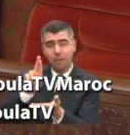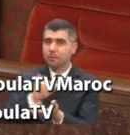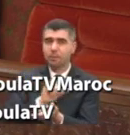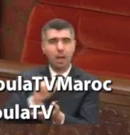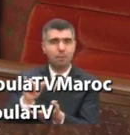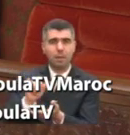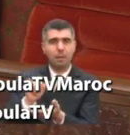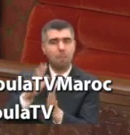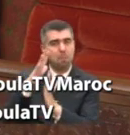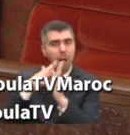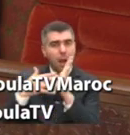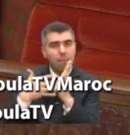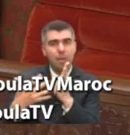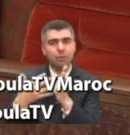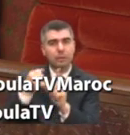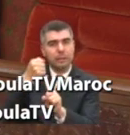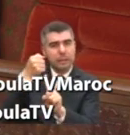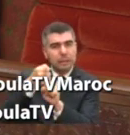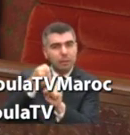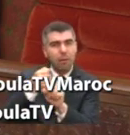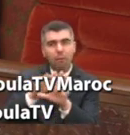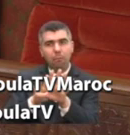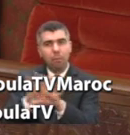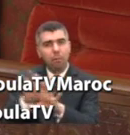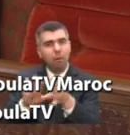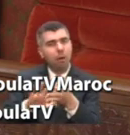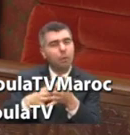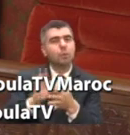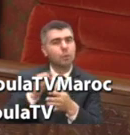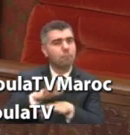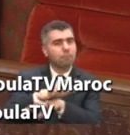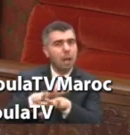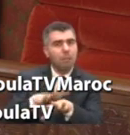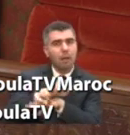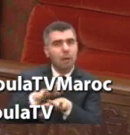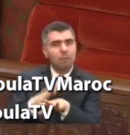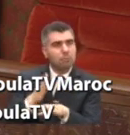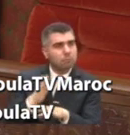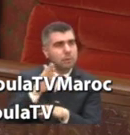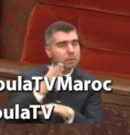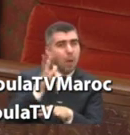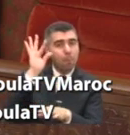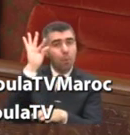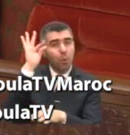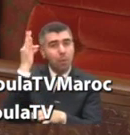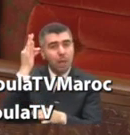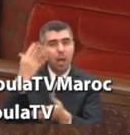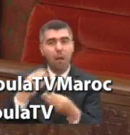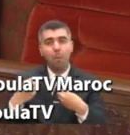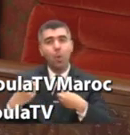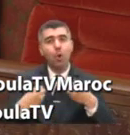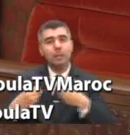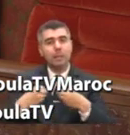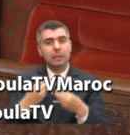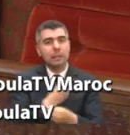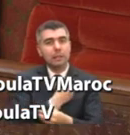وكاين خطه وكاين عمل. كاين كذلك اهتمام بالمستوى الجهوي وبالدور اللي كيقوموا به المنادب والمدراء ديال المستشفيات، وكاين